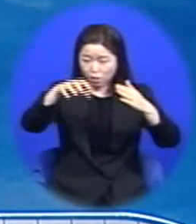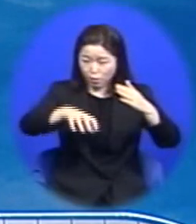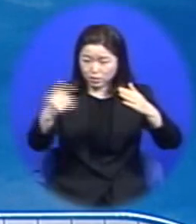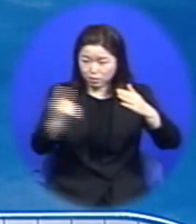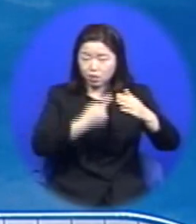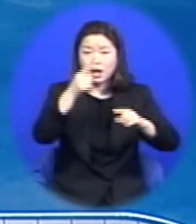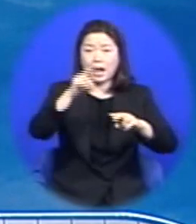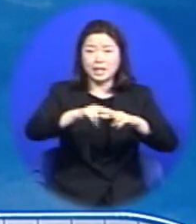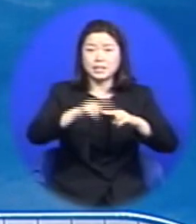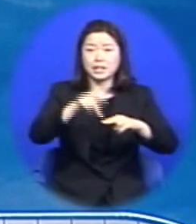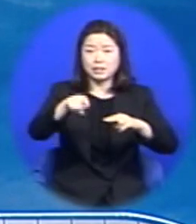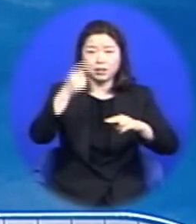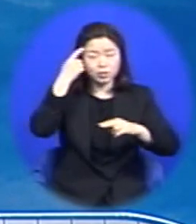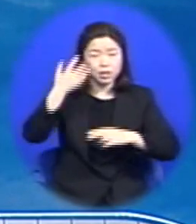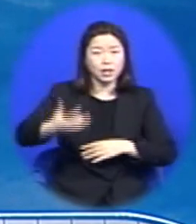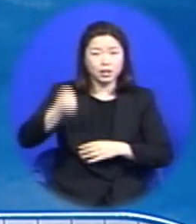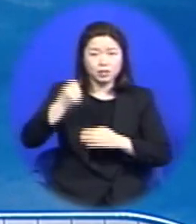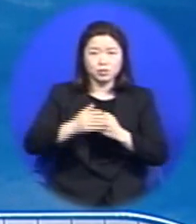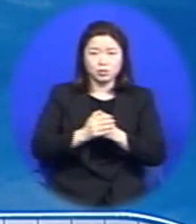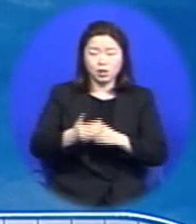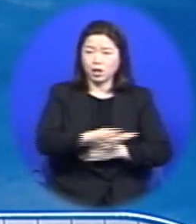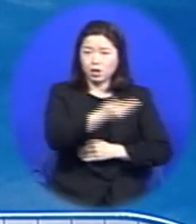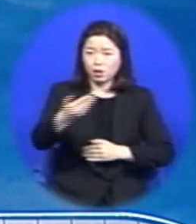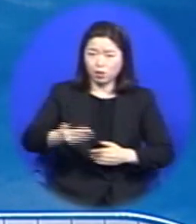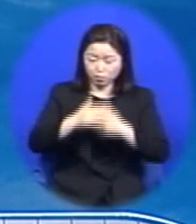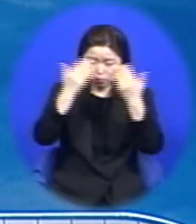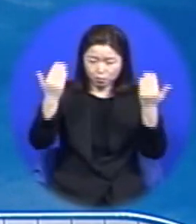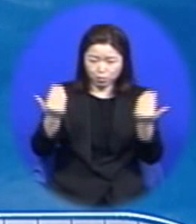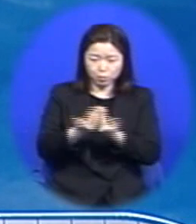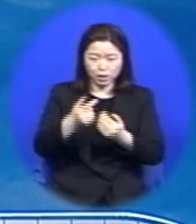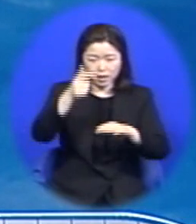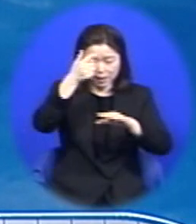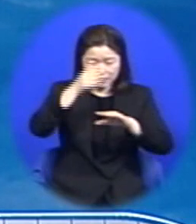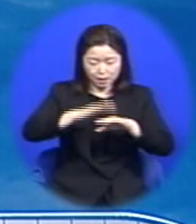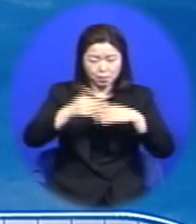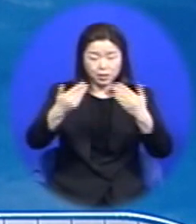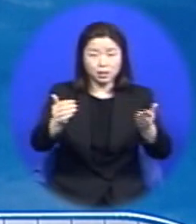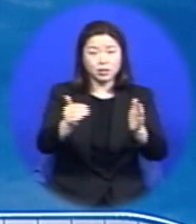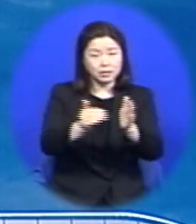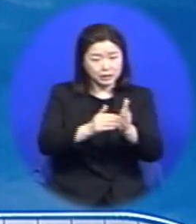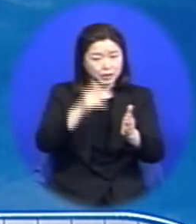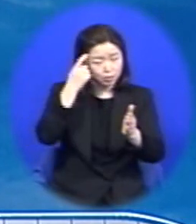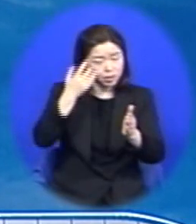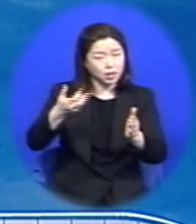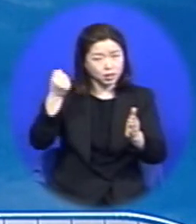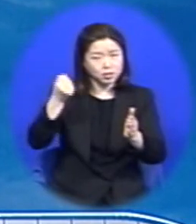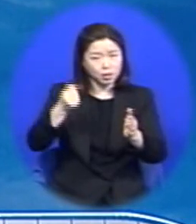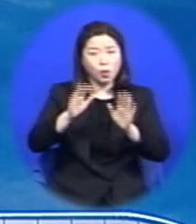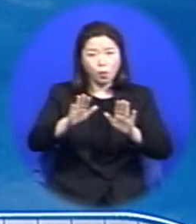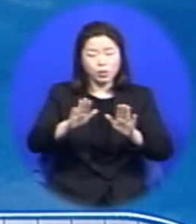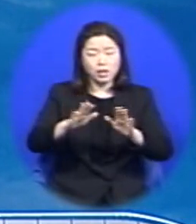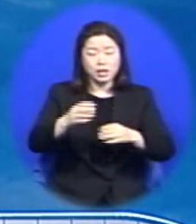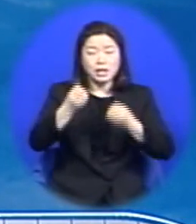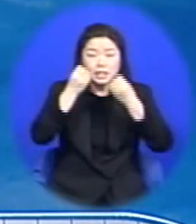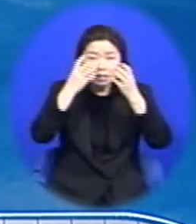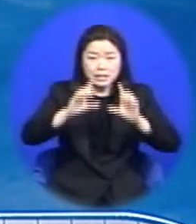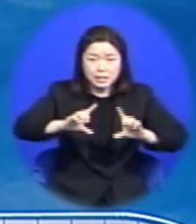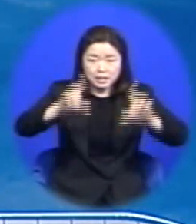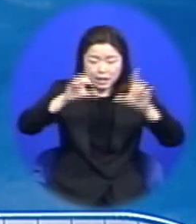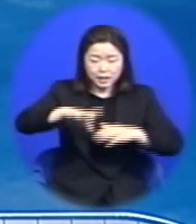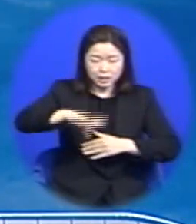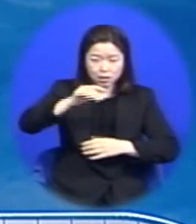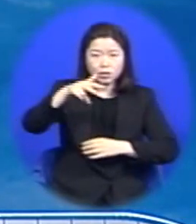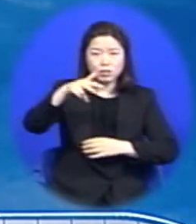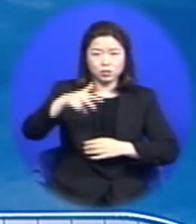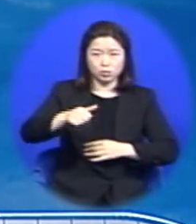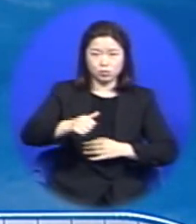여러분 모두가 다 예배 드렸다고 생각할 겁니다. 오늘 예배 드렸다. 새해 첫 주일 교회 가서 예배